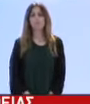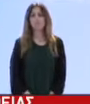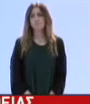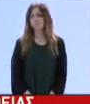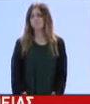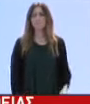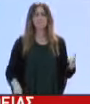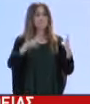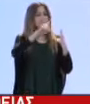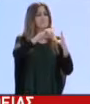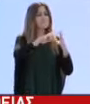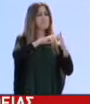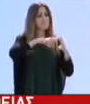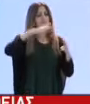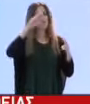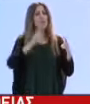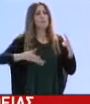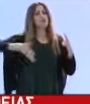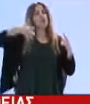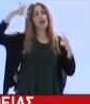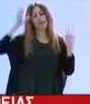Ο Κωνσταντίνος Μητσοτάκης.